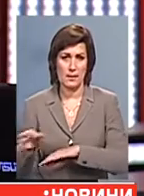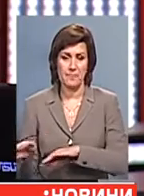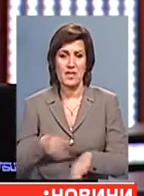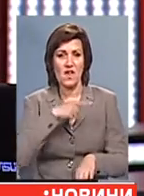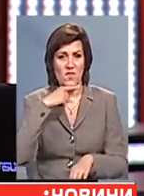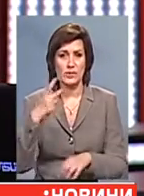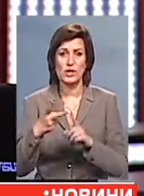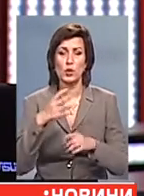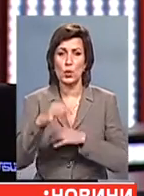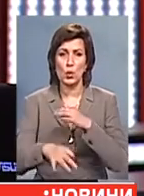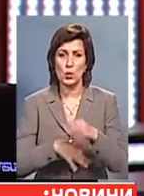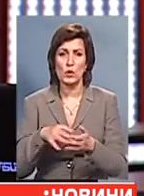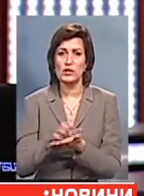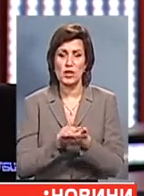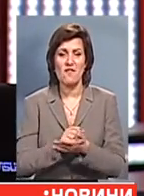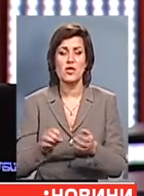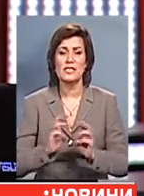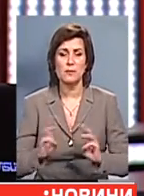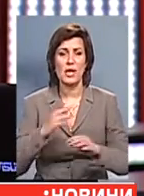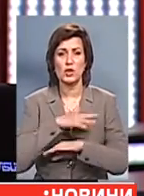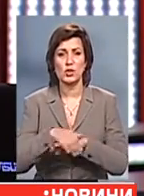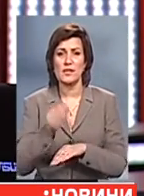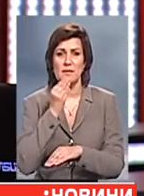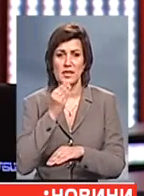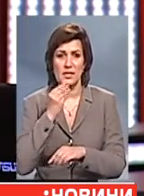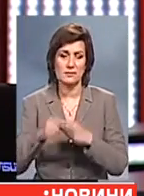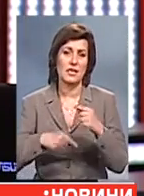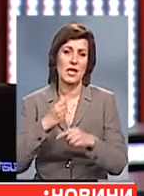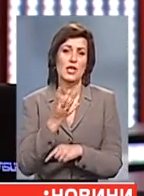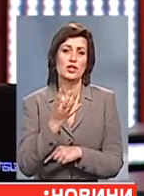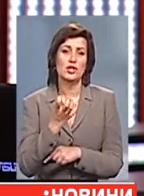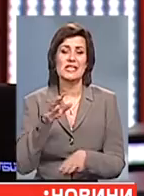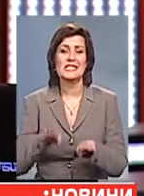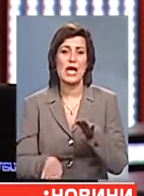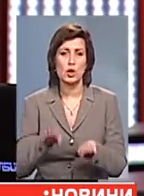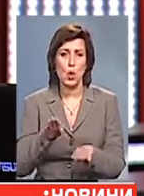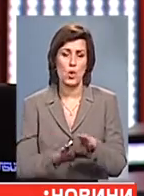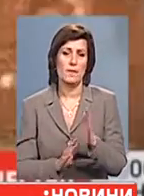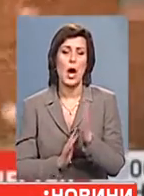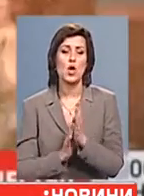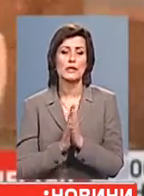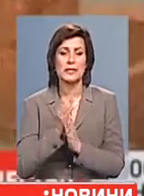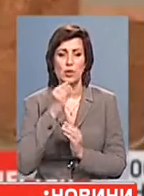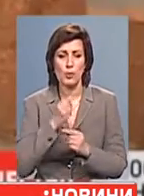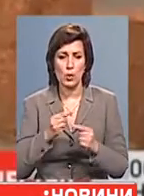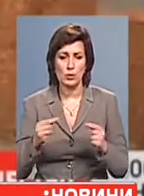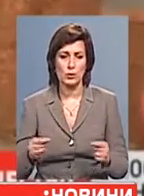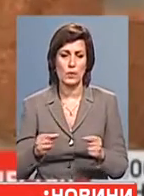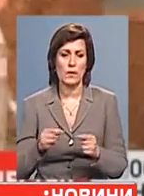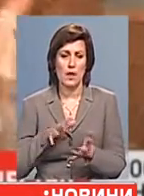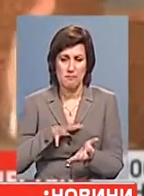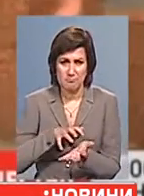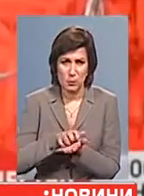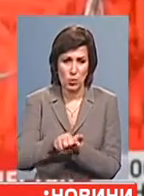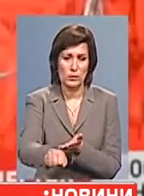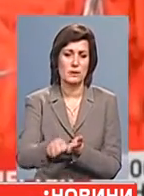Росії другу добу чавлять і спалюють іноземні харчі. На черзі більше як 400 тонн рослинної продукції. Під поток та гусениці